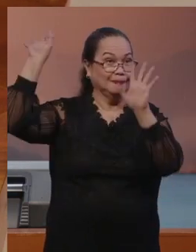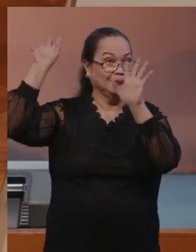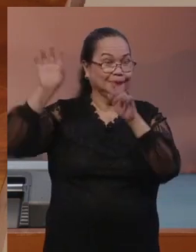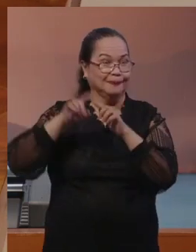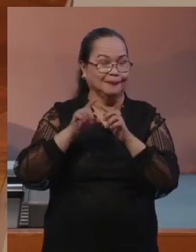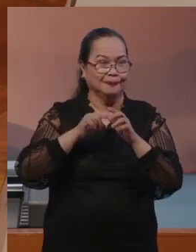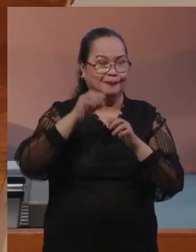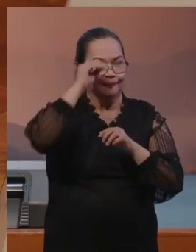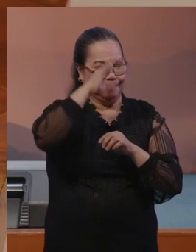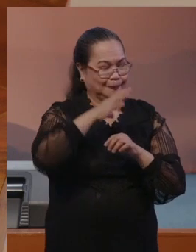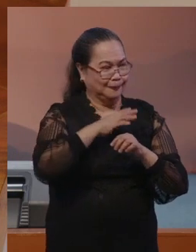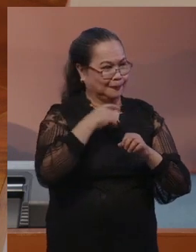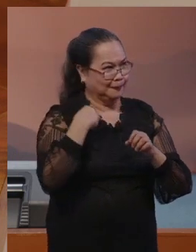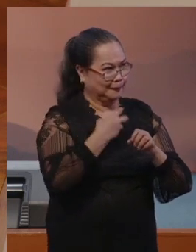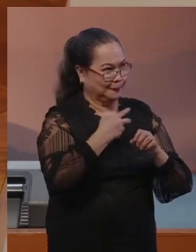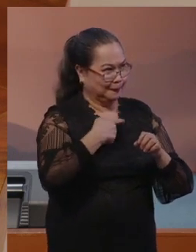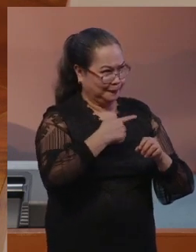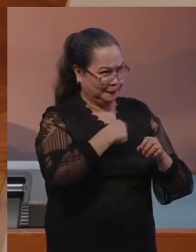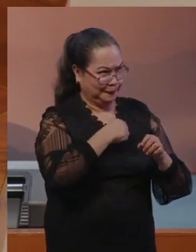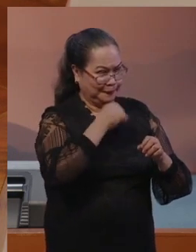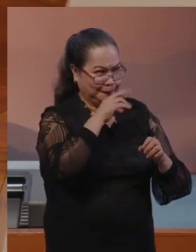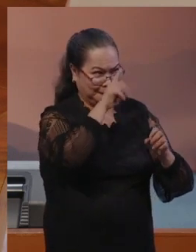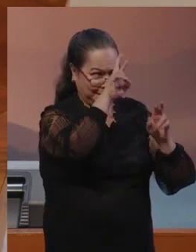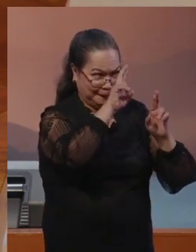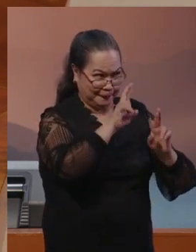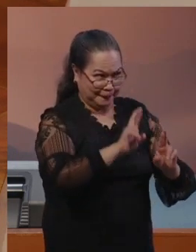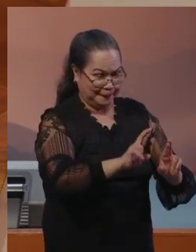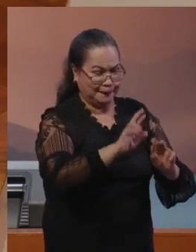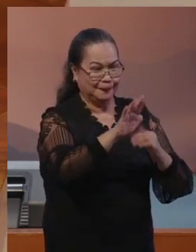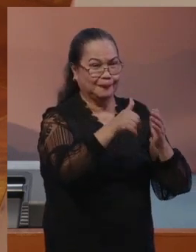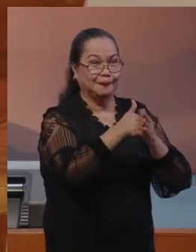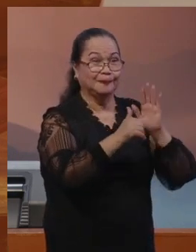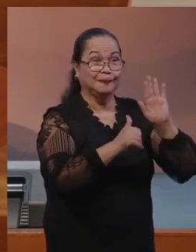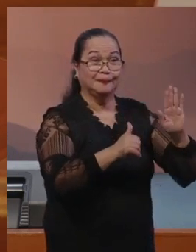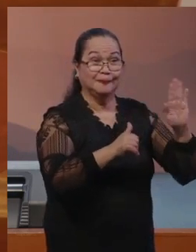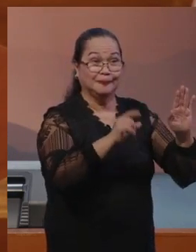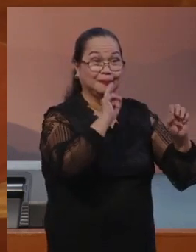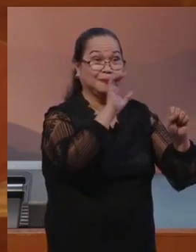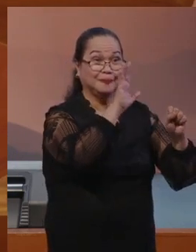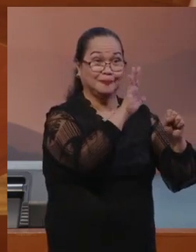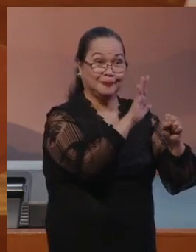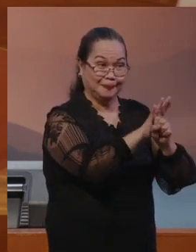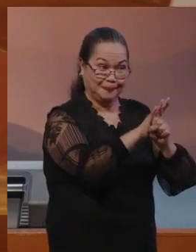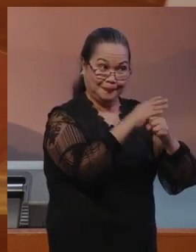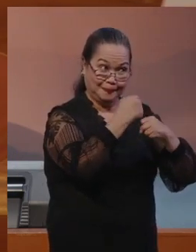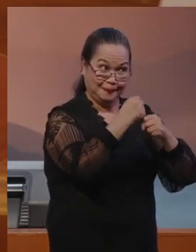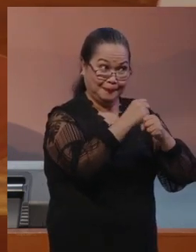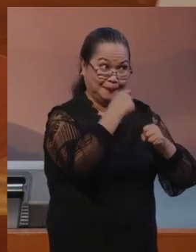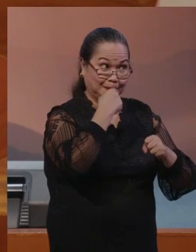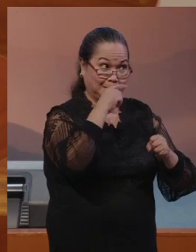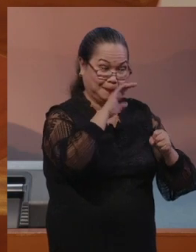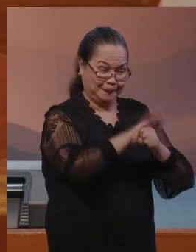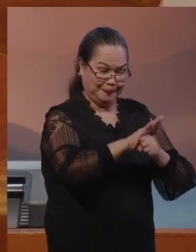The man said to her, we will be guiltless with respect to this oath of yours that you have made us